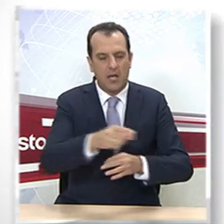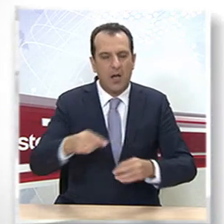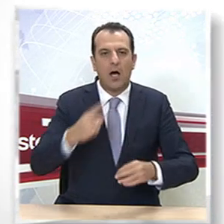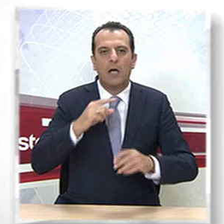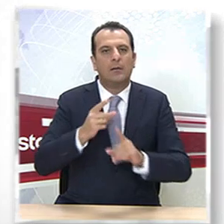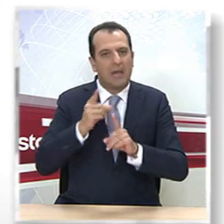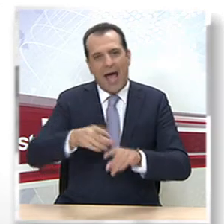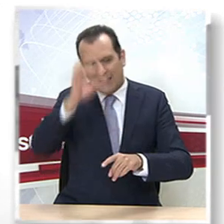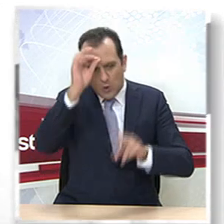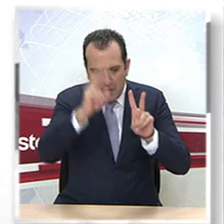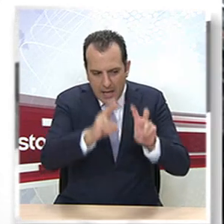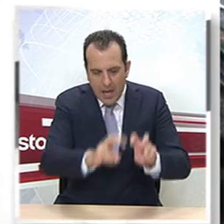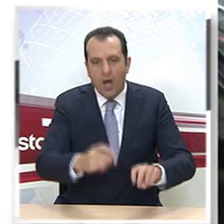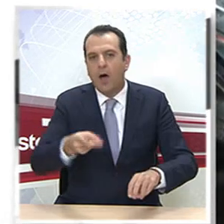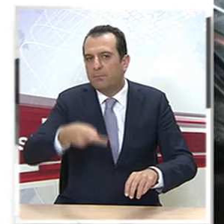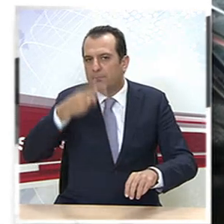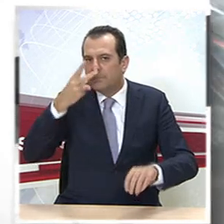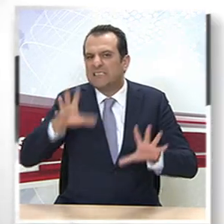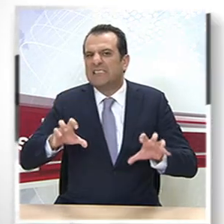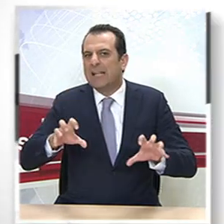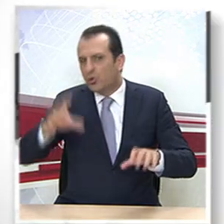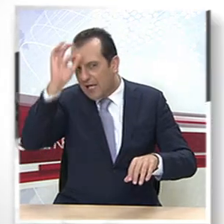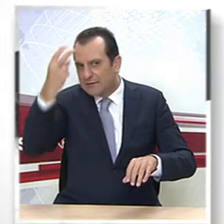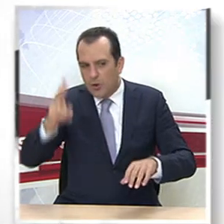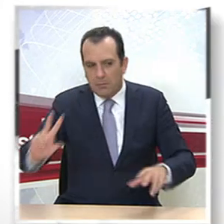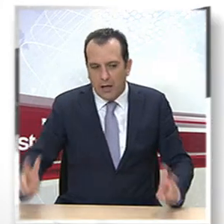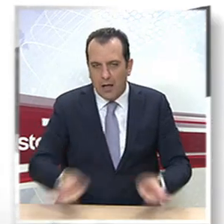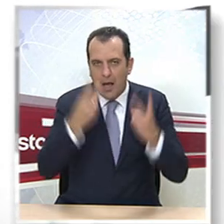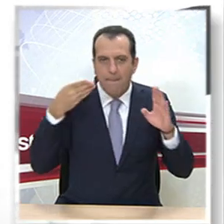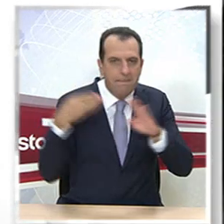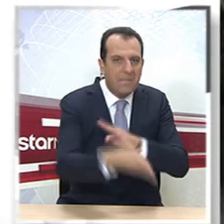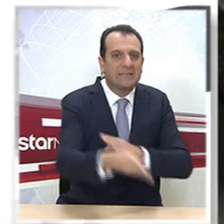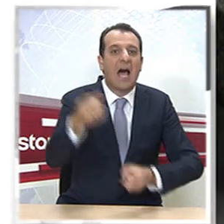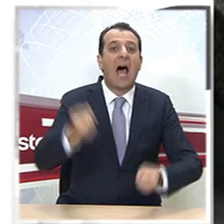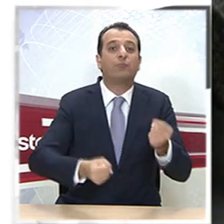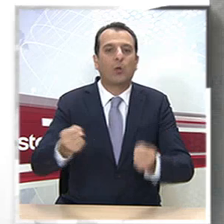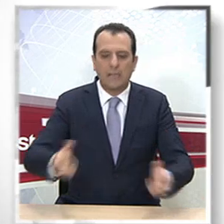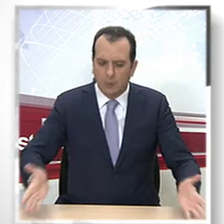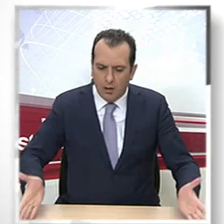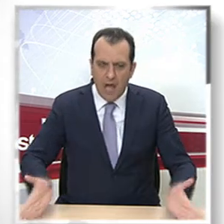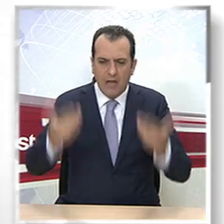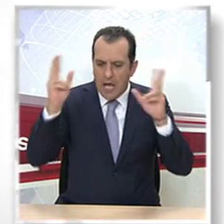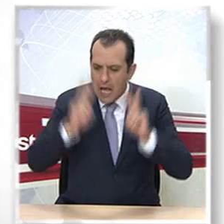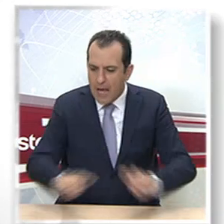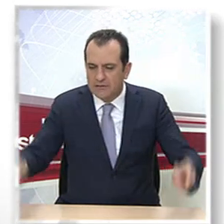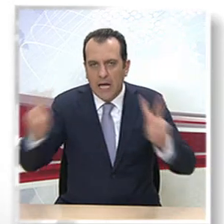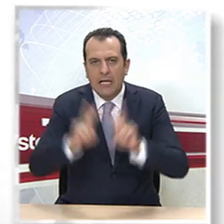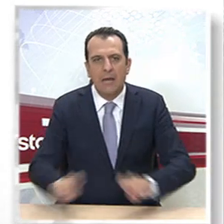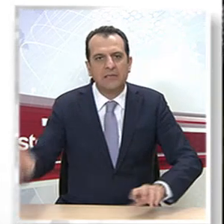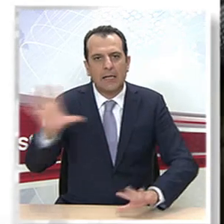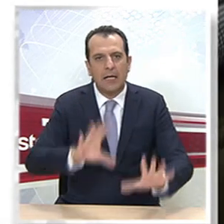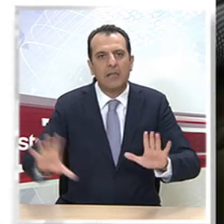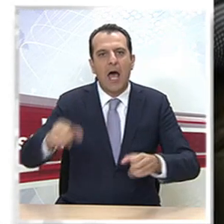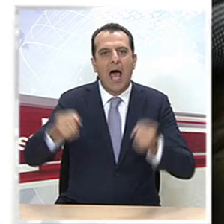σκύλο της αστυνομίας, ο οποίος μύρισε τα παράνομα πακέτα. Αποτέλεσμα, αστυνομικοί της ασφάλειας για ώρες να ξυλώνουν όλο το αυτοκίνητο και τελικά να εντοπίζουν στο